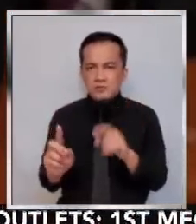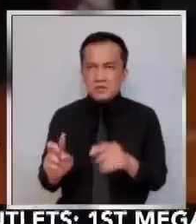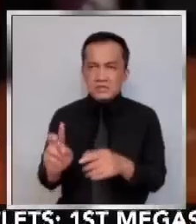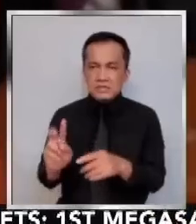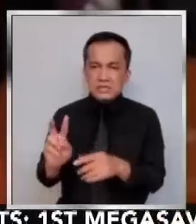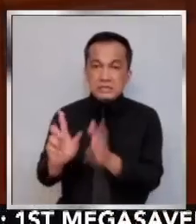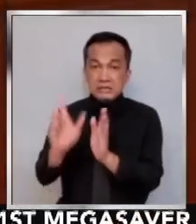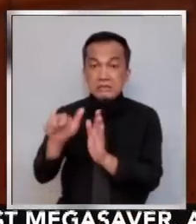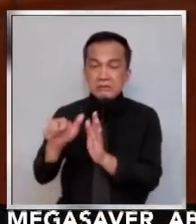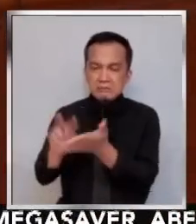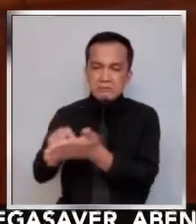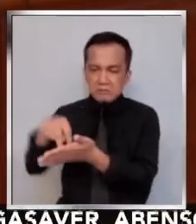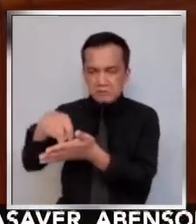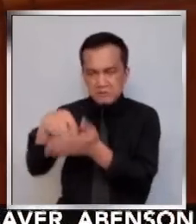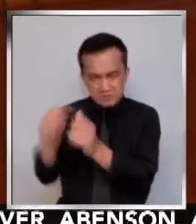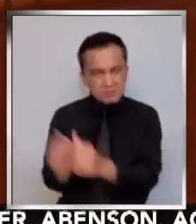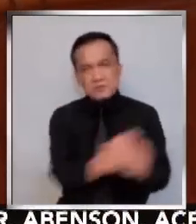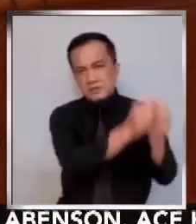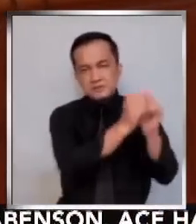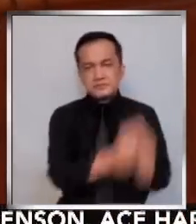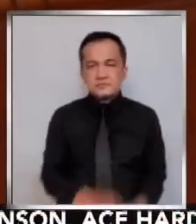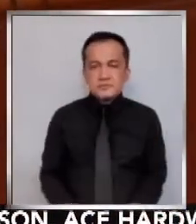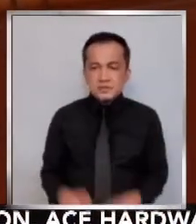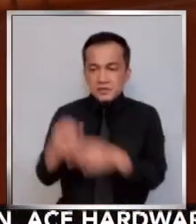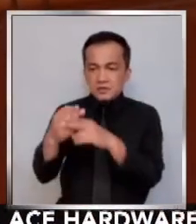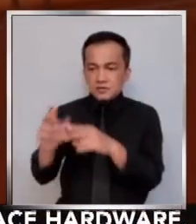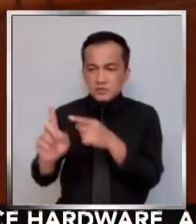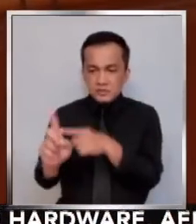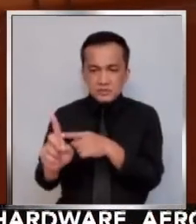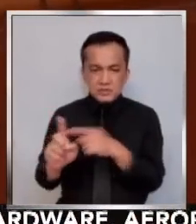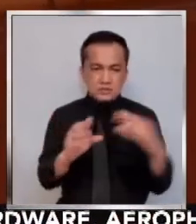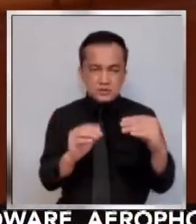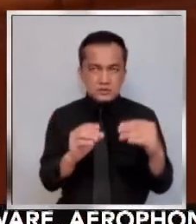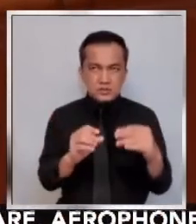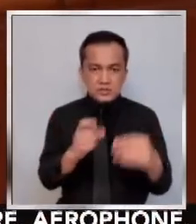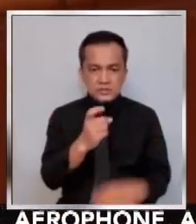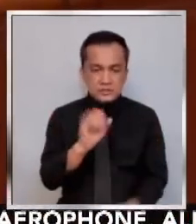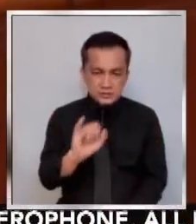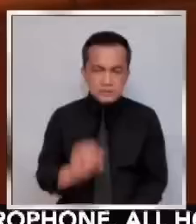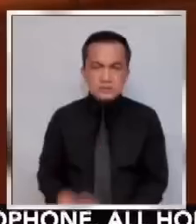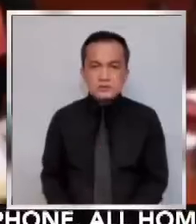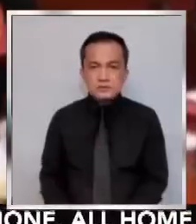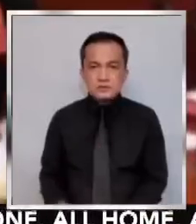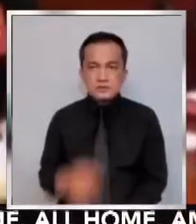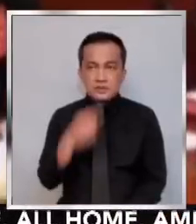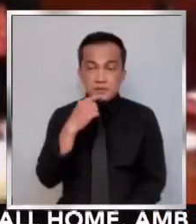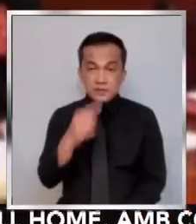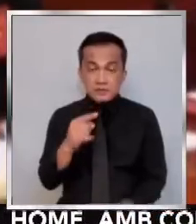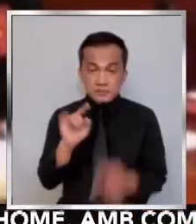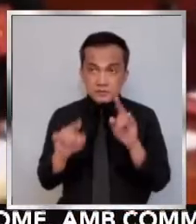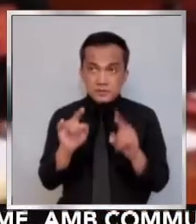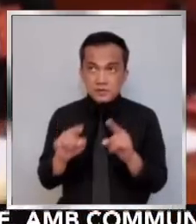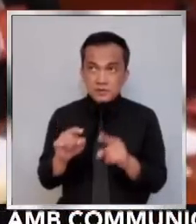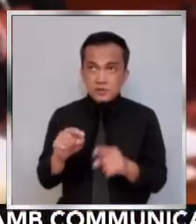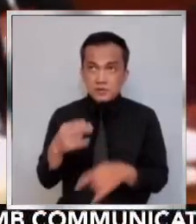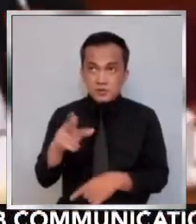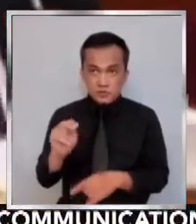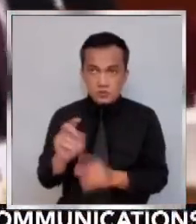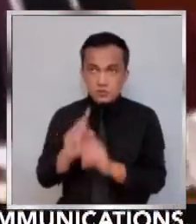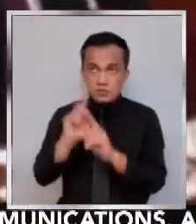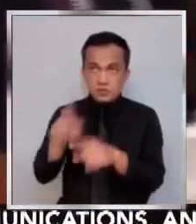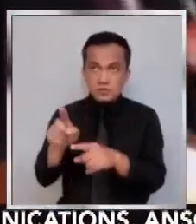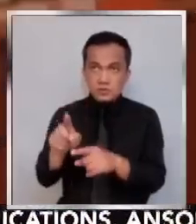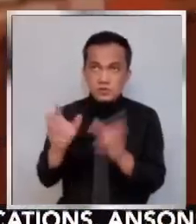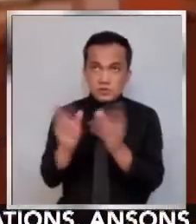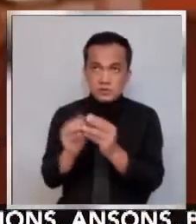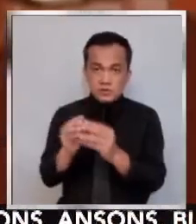rin kalaunan. Sandali rin niyang kinausap si Xi. Ayon sa state media, nagpumilit si Hu na dumalo sa session ng Kongreso kahit